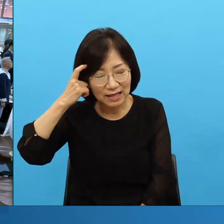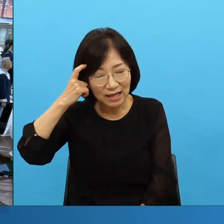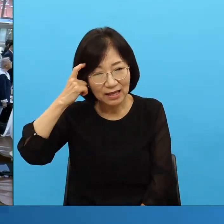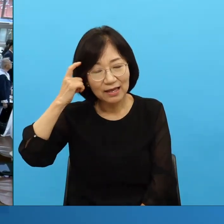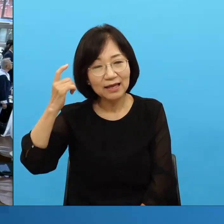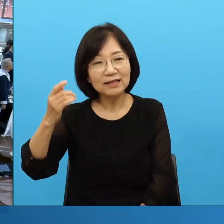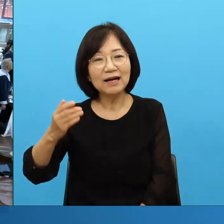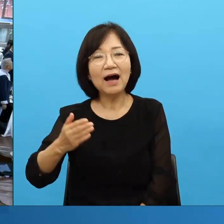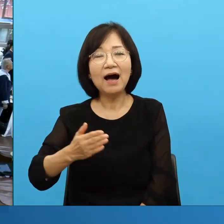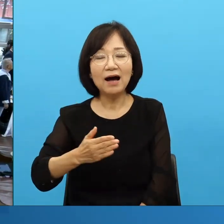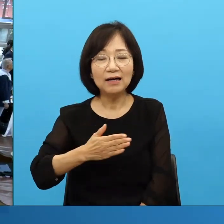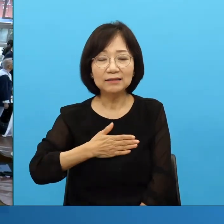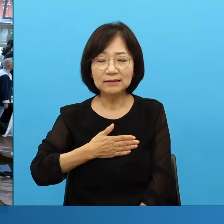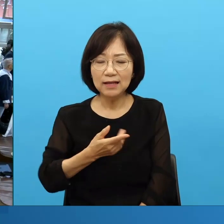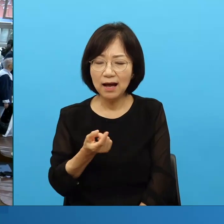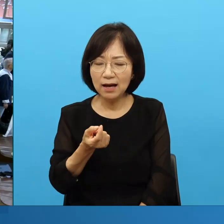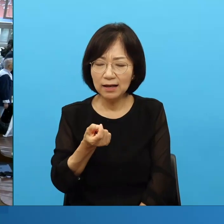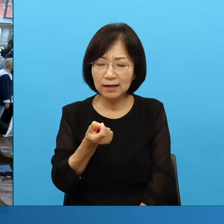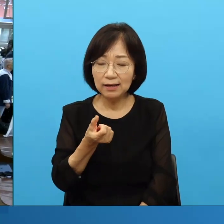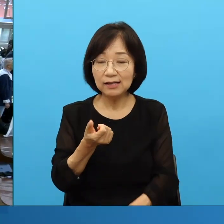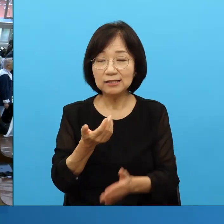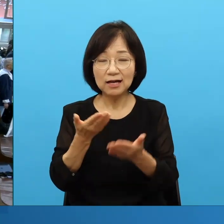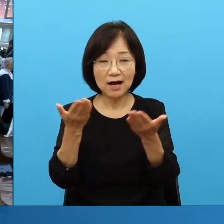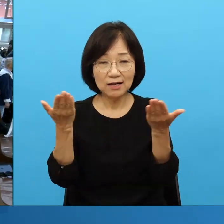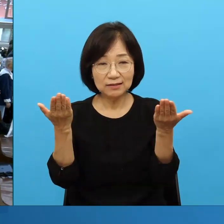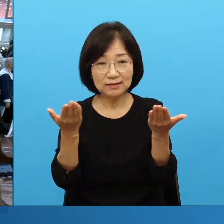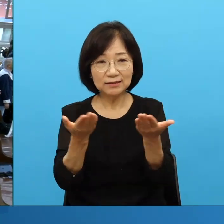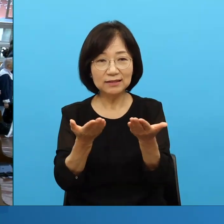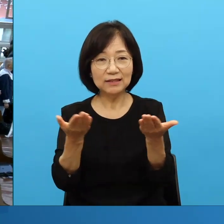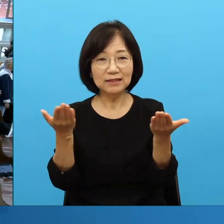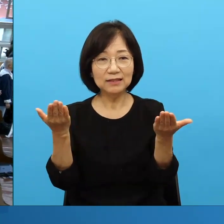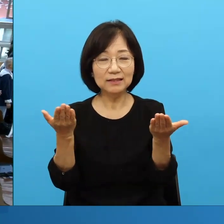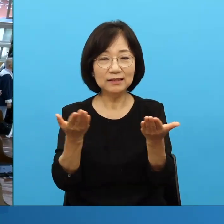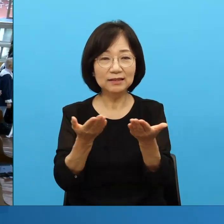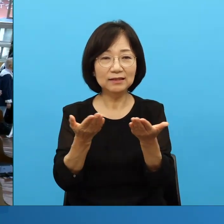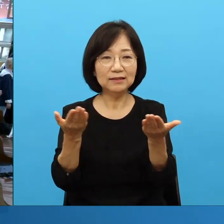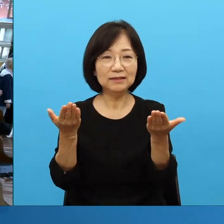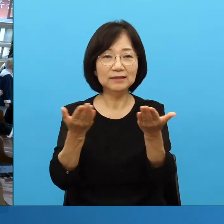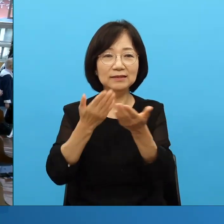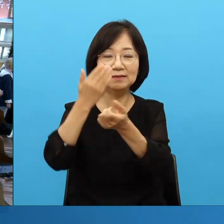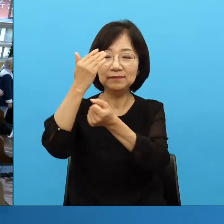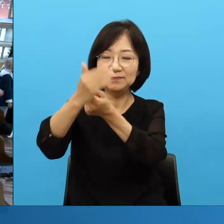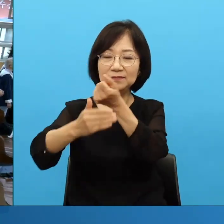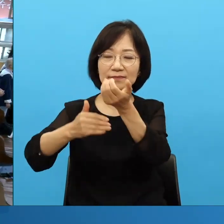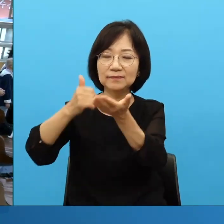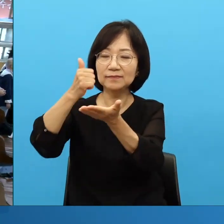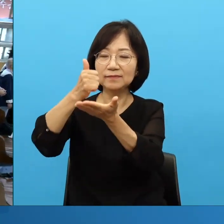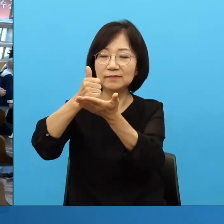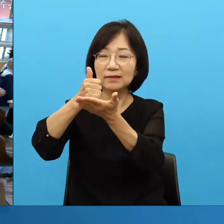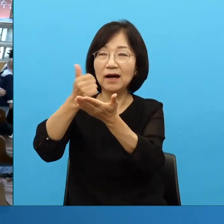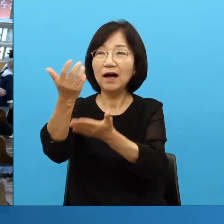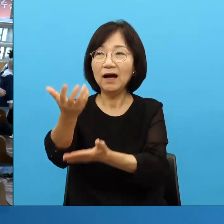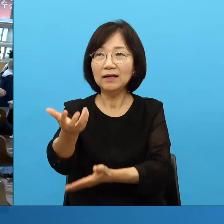나의 생각 나의 작은 일